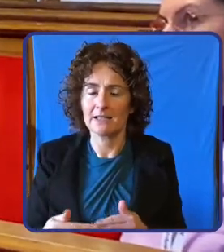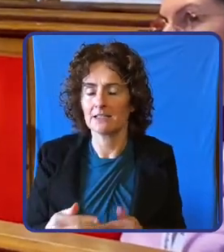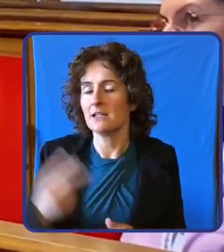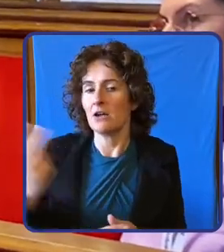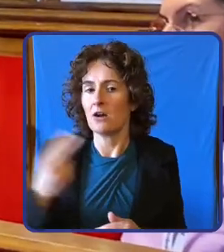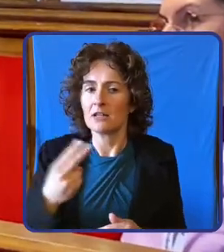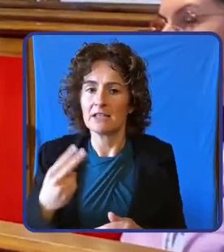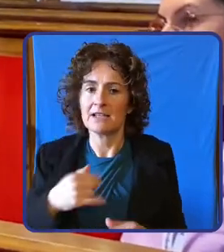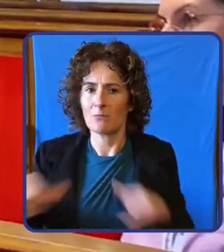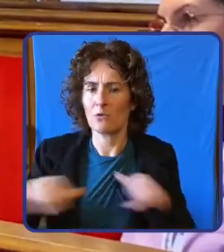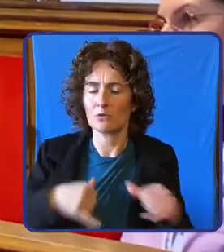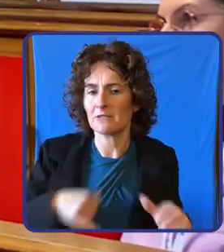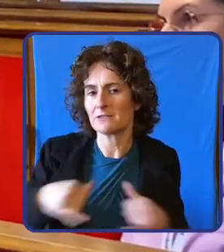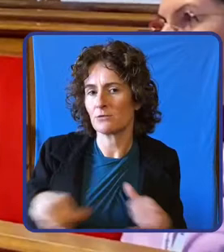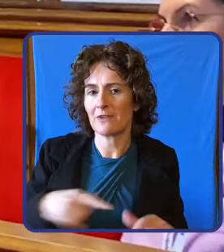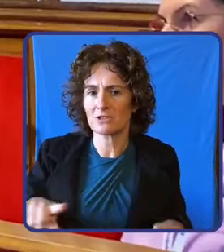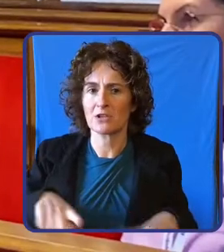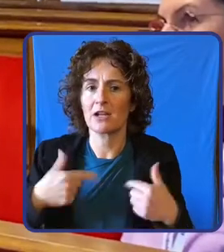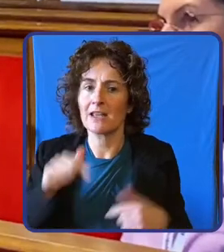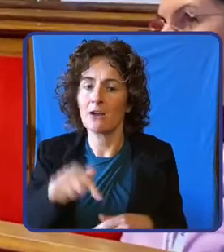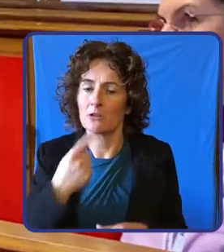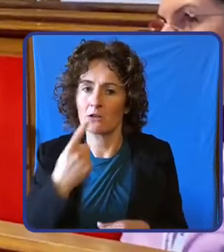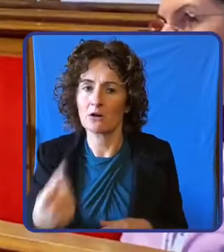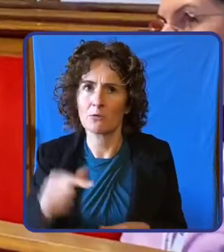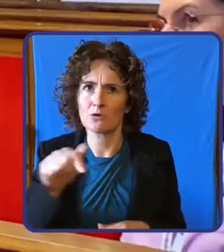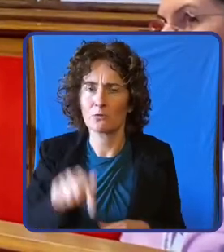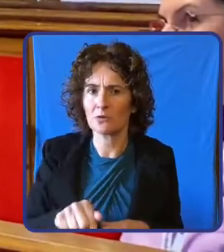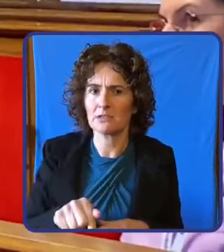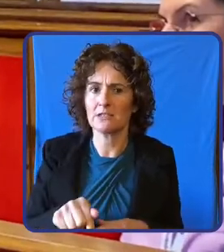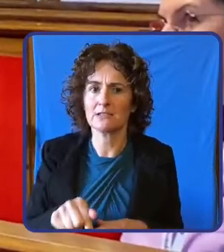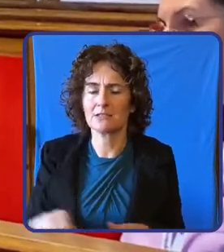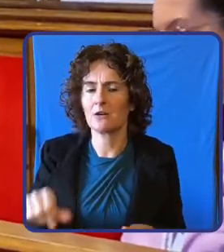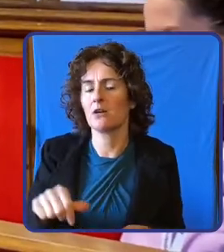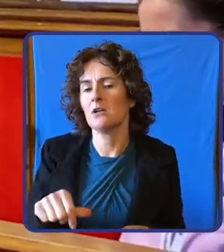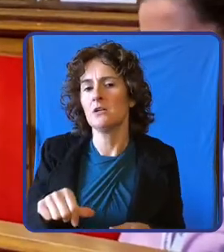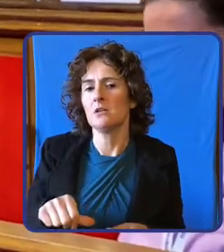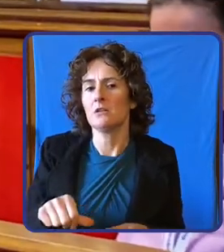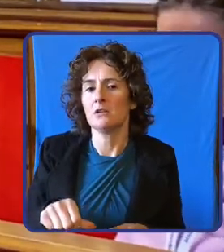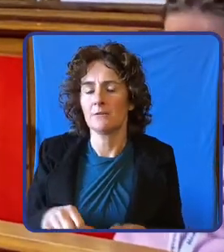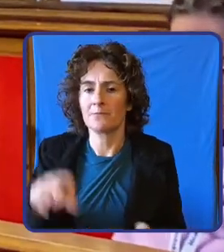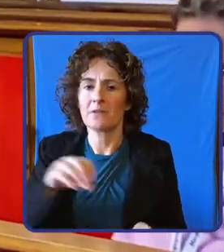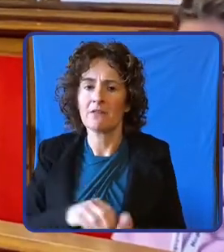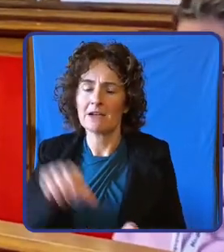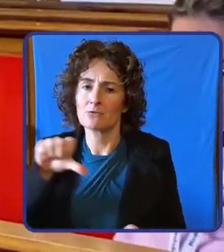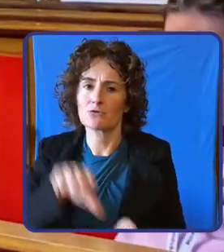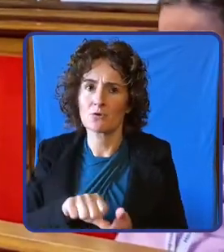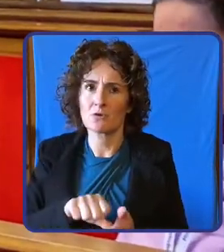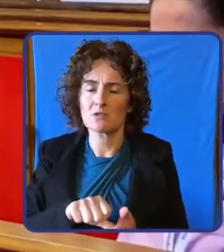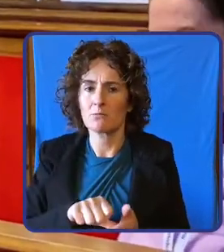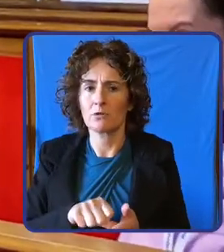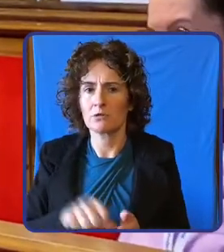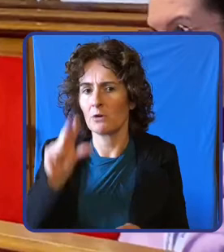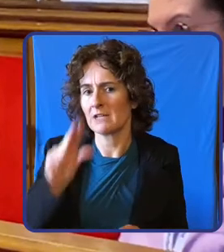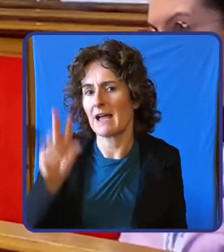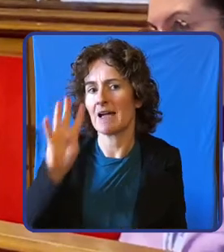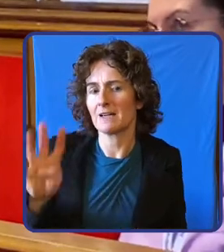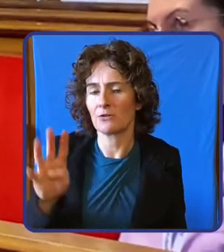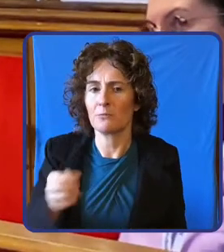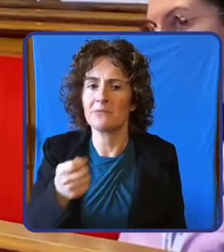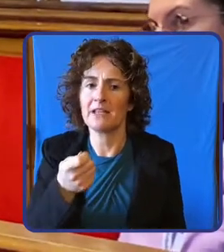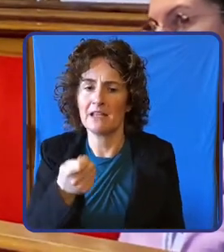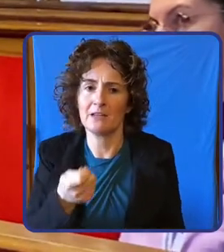most itt a gazdasági bajok idején, mikor a polgármester úr kétségbe esetten csapkodott még pár hete, hogy miért nem kap pénzt, 60 millió forintot